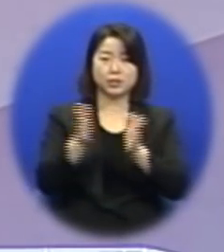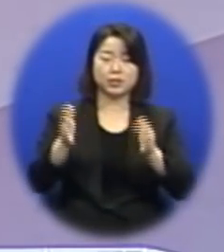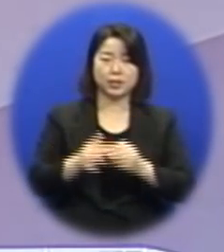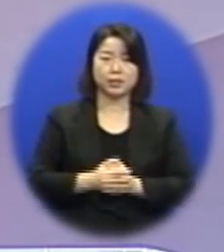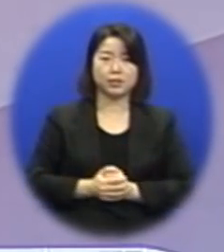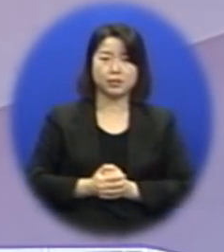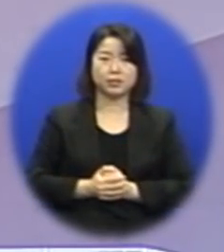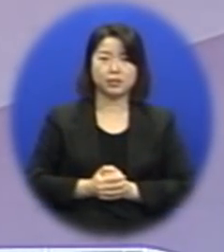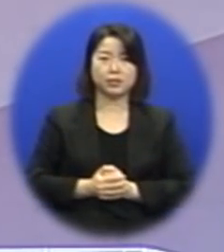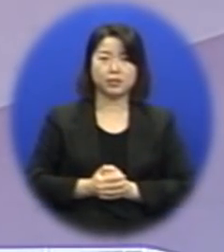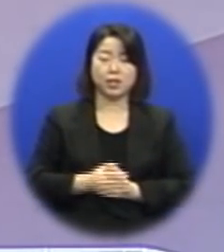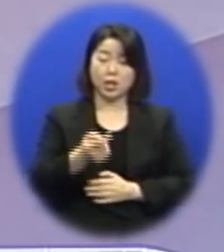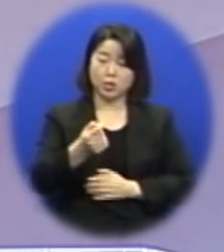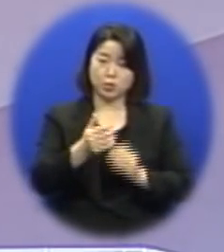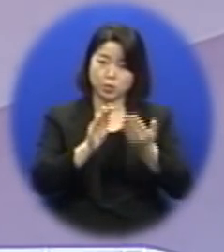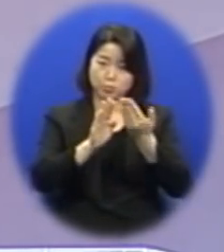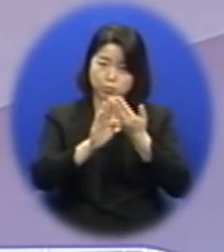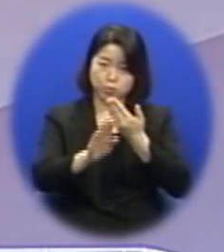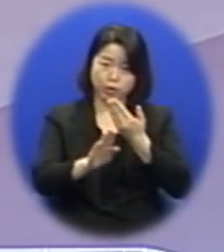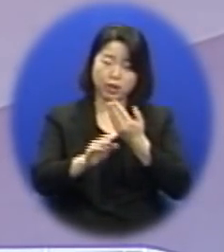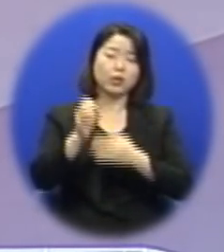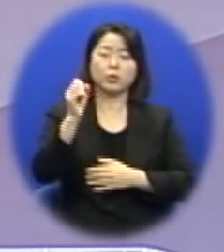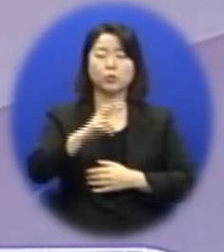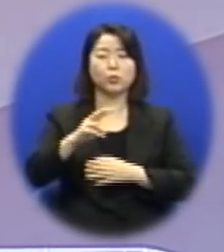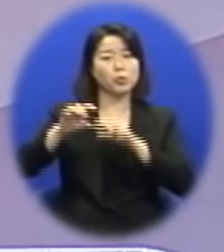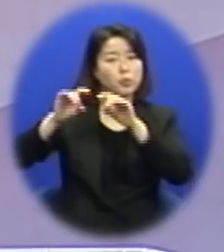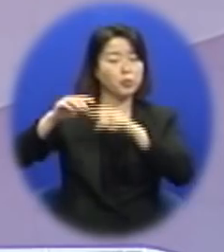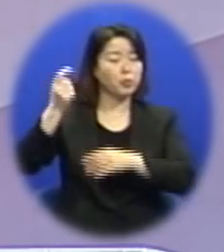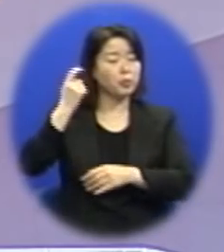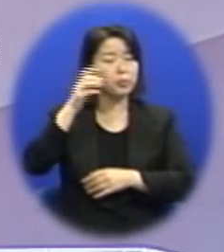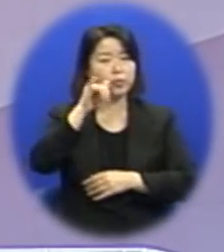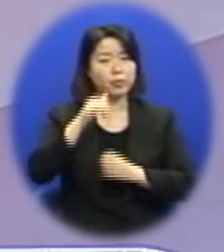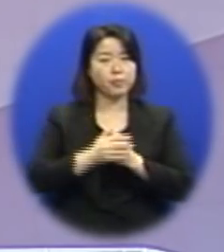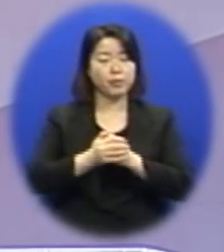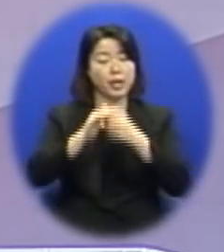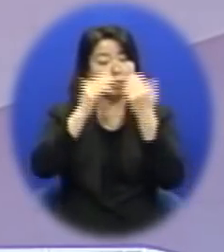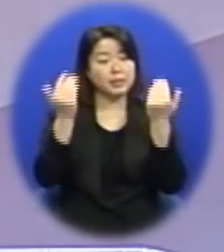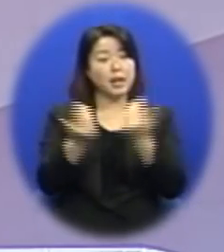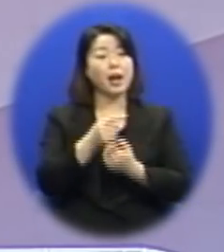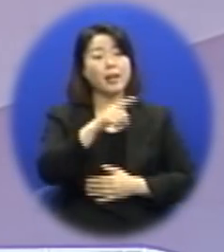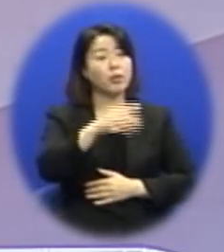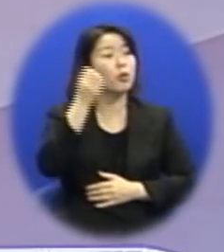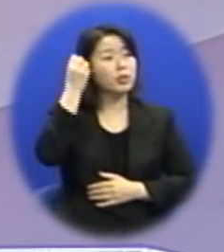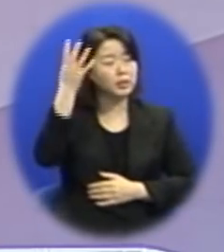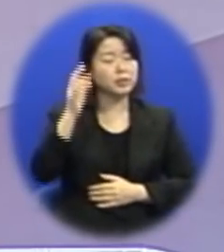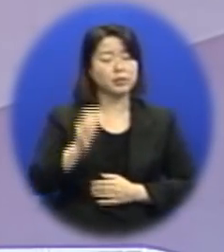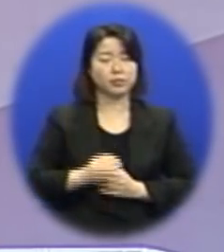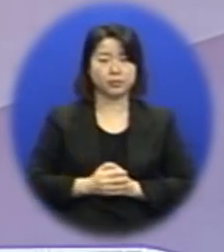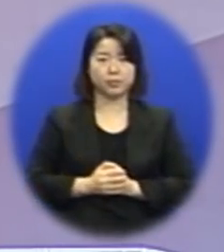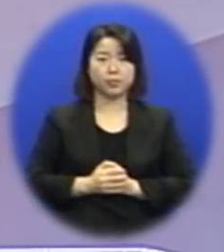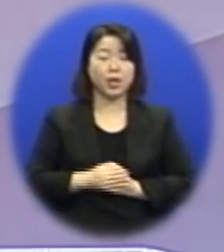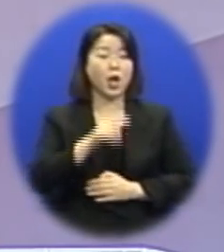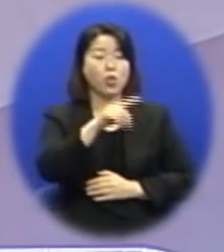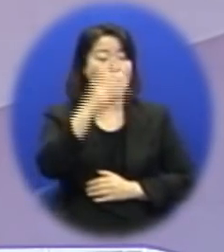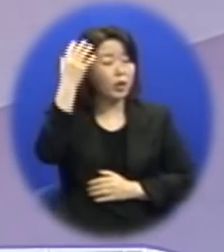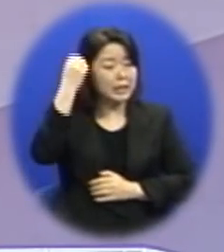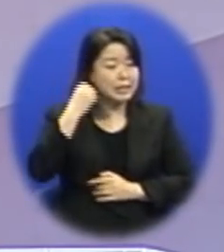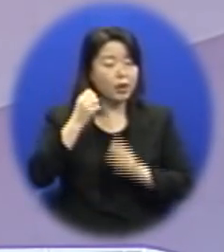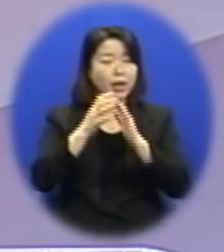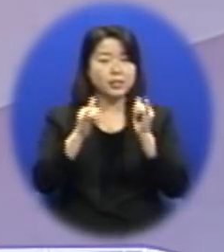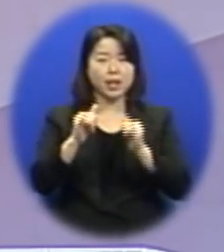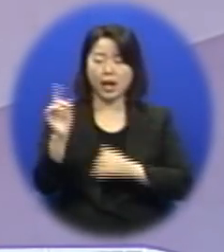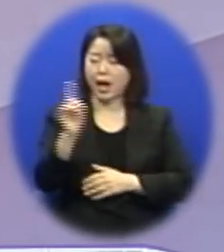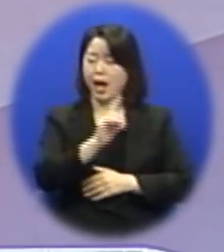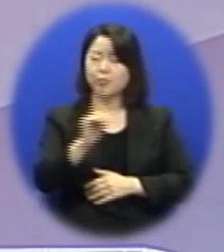시작하 조금 있다가 방송이 나오더 그래요 다 너를 잊어버렸어 너를 기억하는 사람 이제